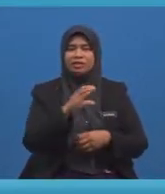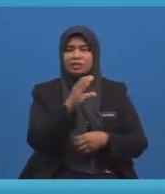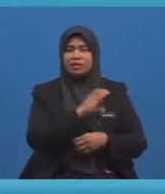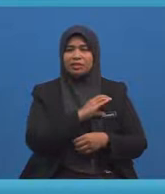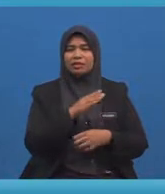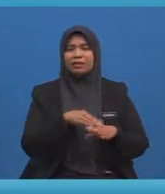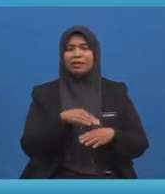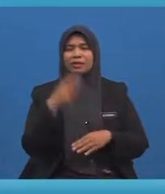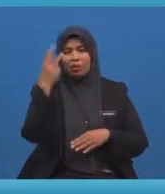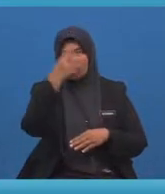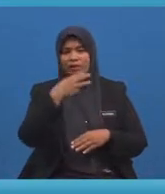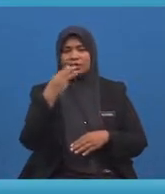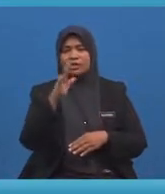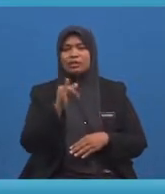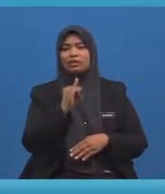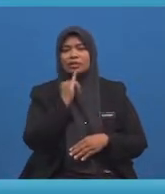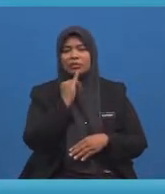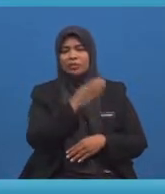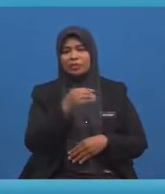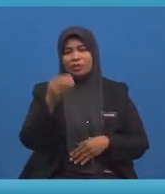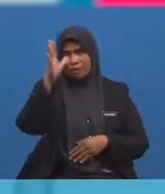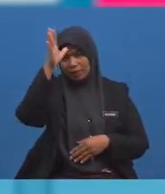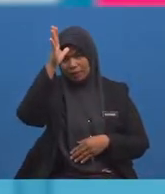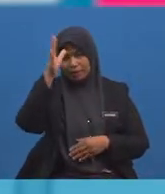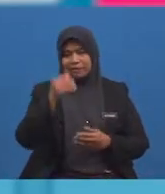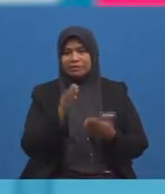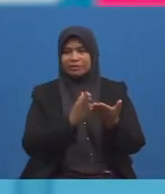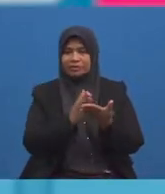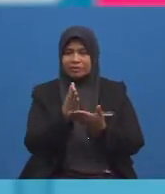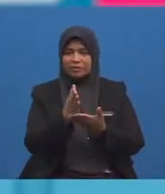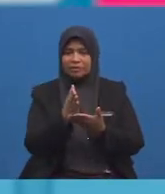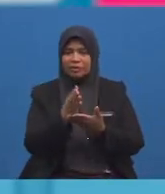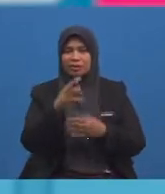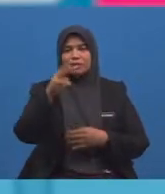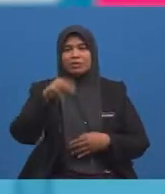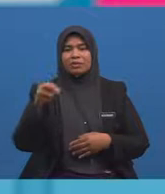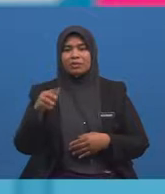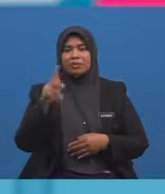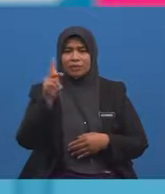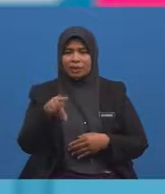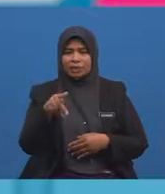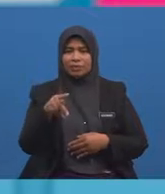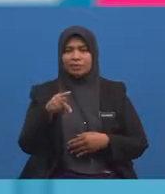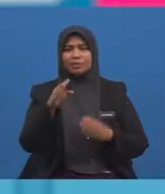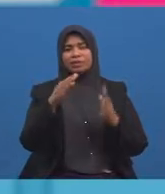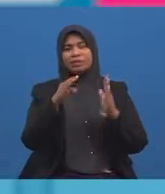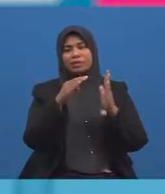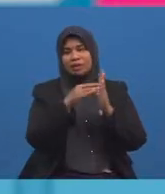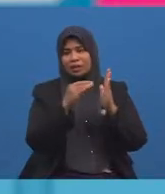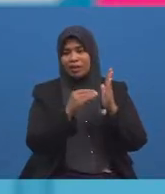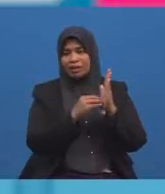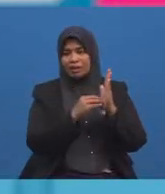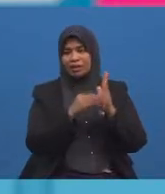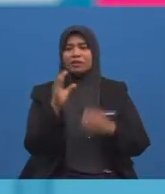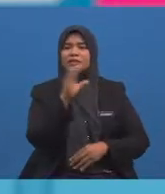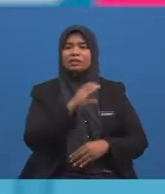pada wajah ibu dan bapanya. Seterusnya, murid-murid perlu menyenaraikan